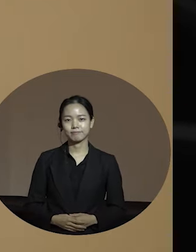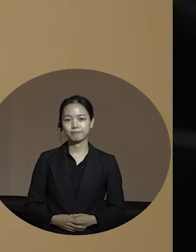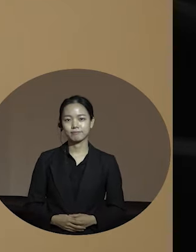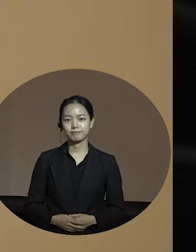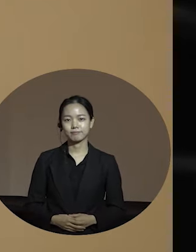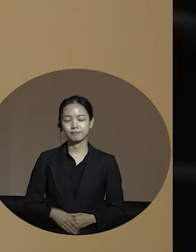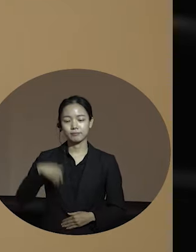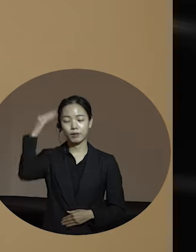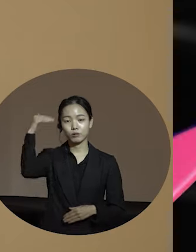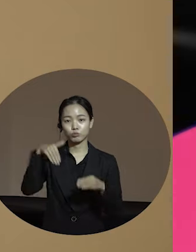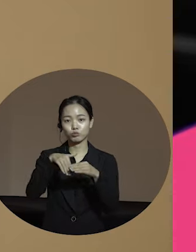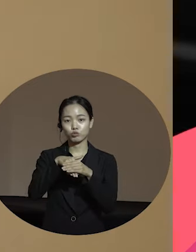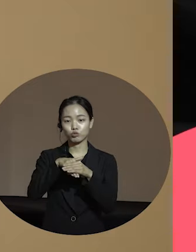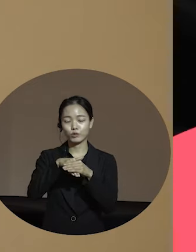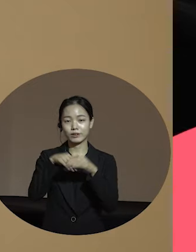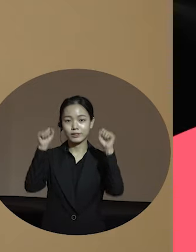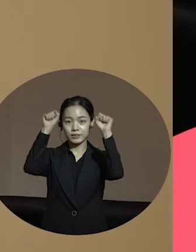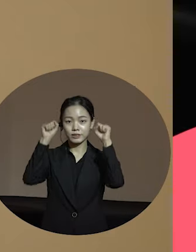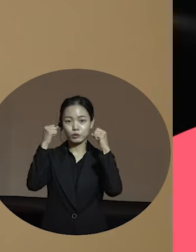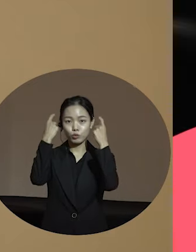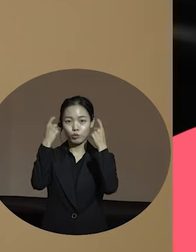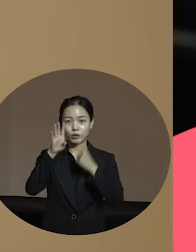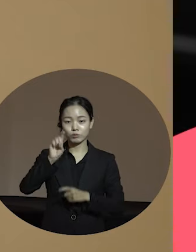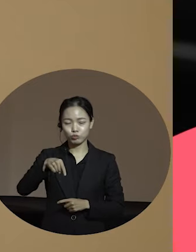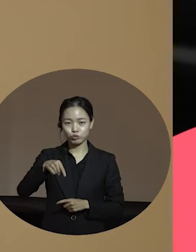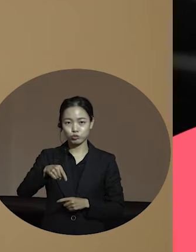한 문화체육관광부가 주최하고